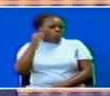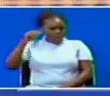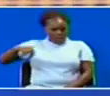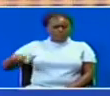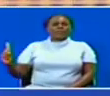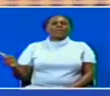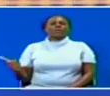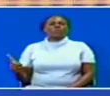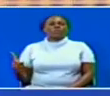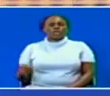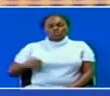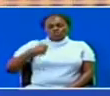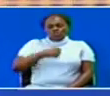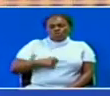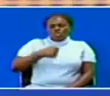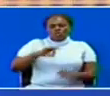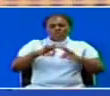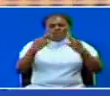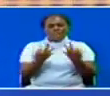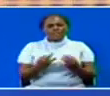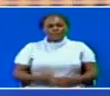Nairobi kuifariji familia yake.